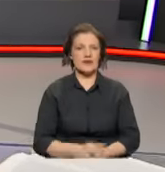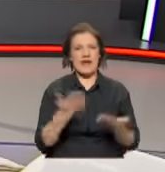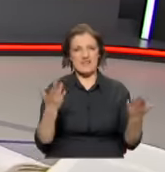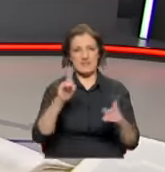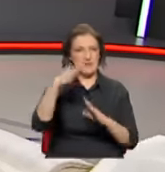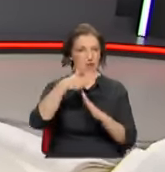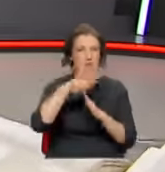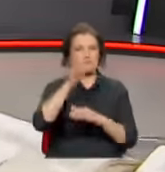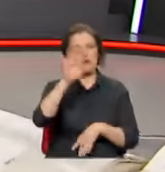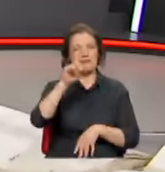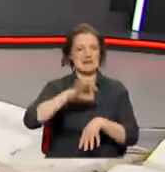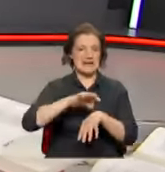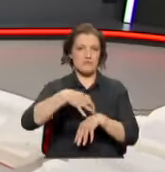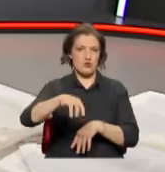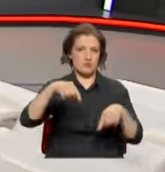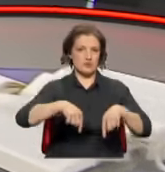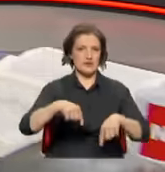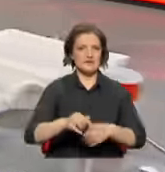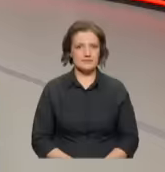Evet, şimdi bir ara, sonra bir dakika bölümünde buradayız.